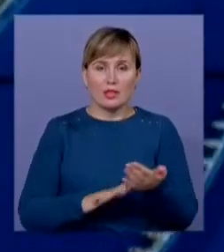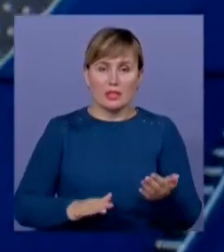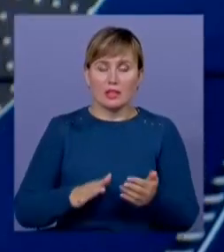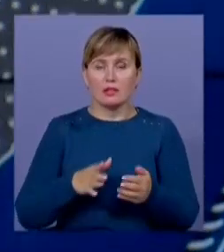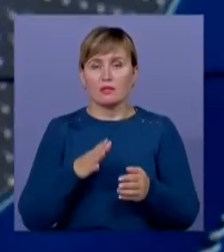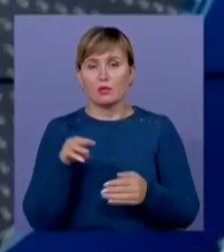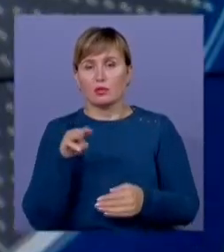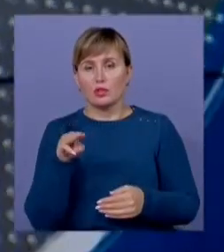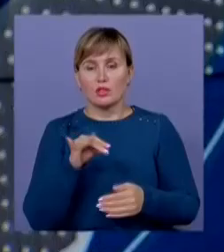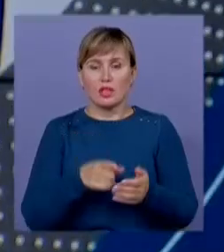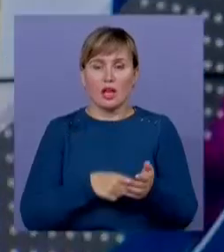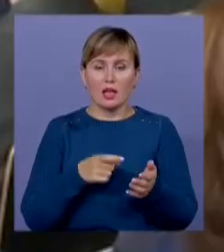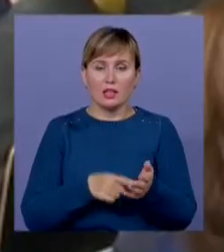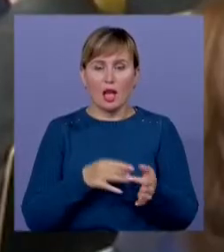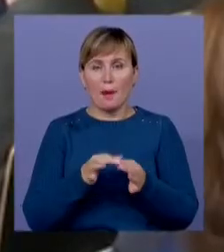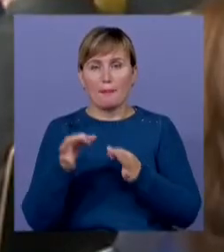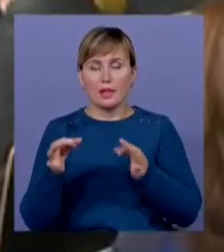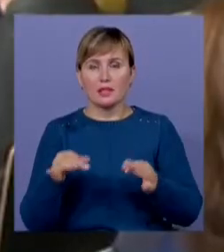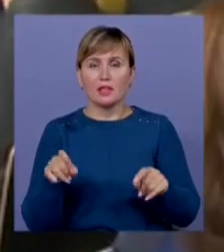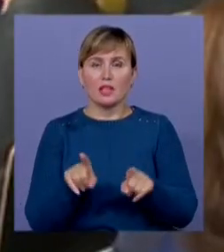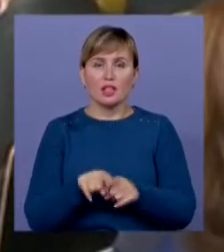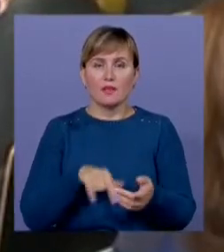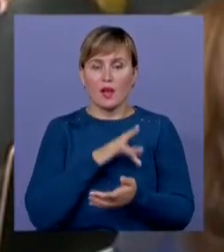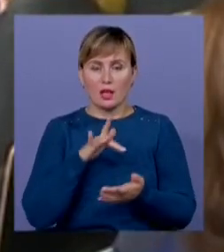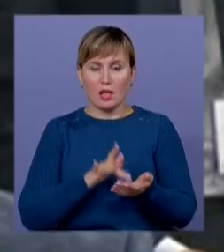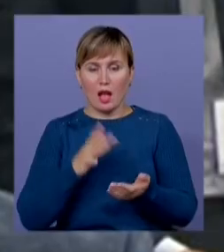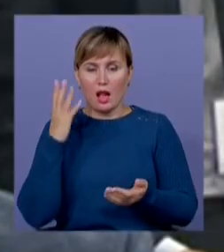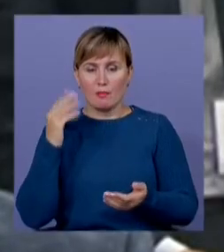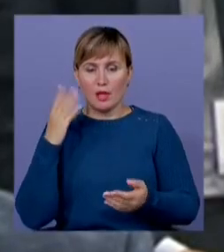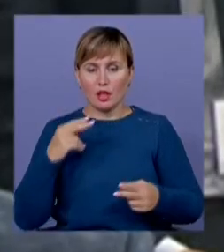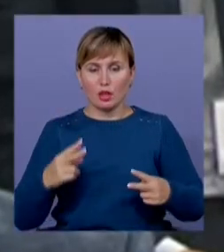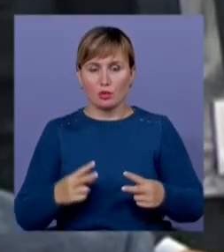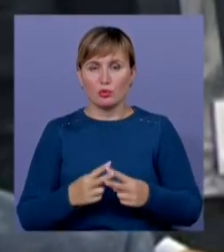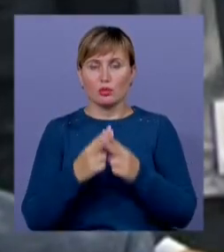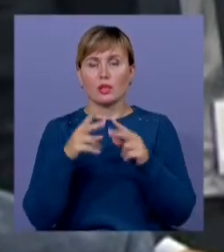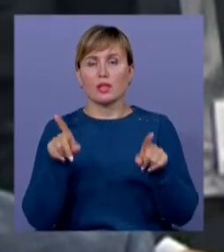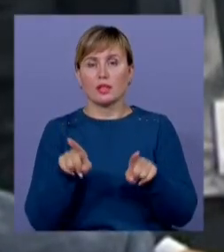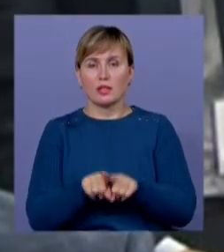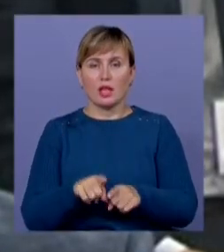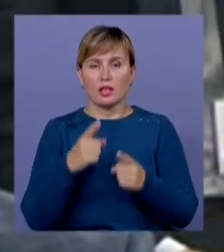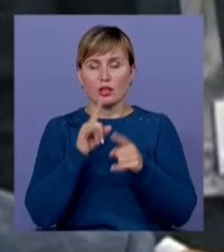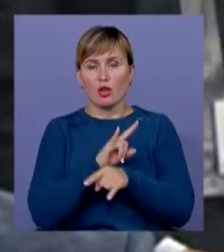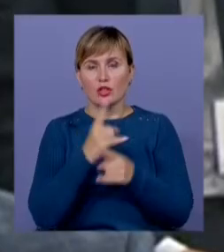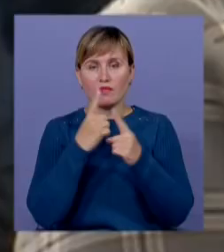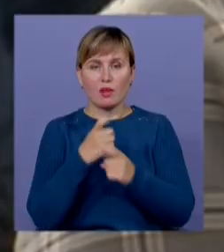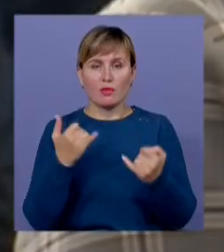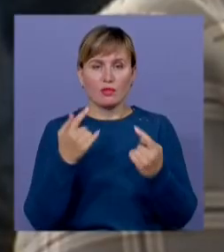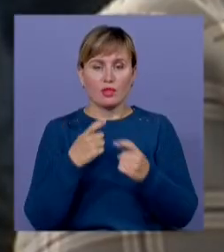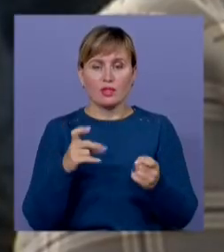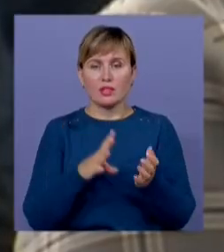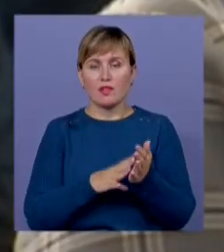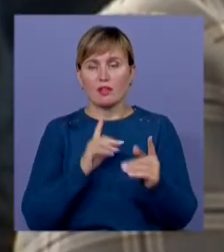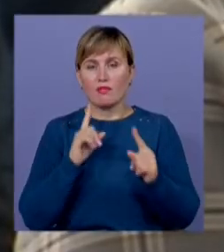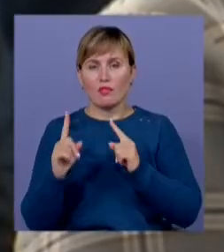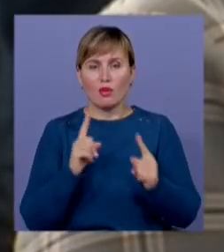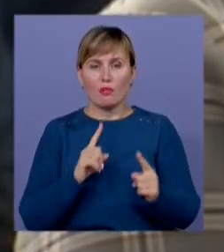в Туркестанской и Карагандинской областях, а также в городах Алматы и Нур-Султане. Такая тревожная информация была озвучена сегодня на 9-м